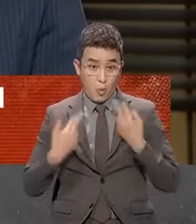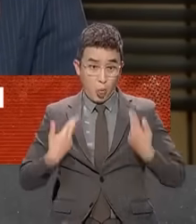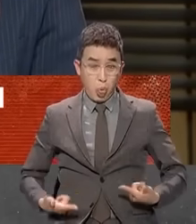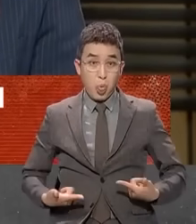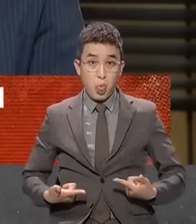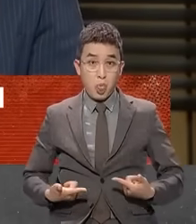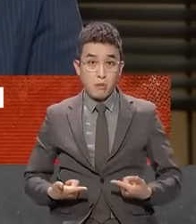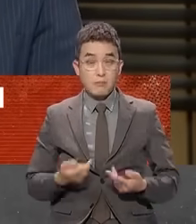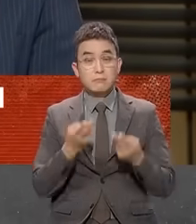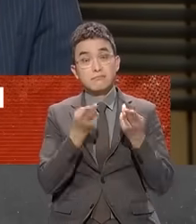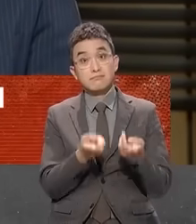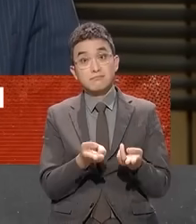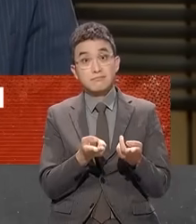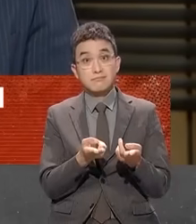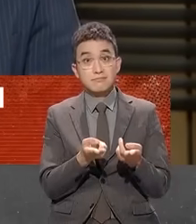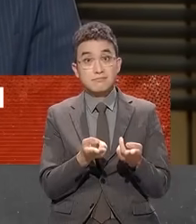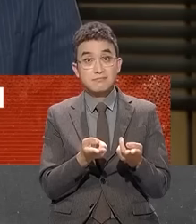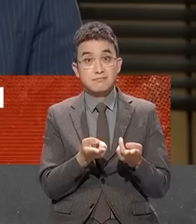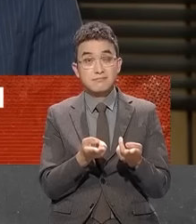있었는데